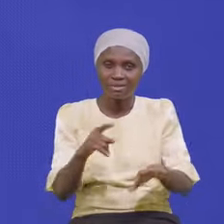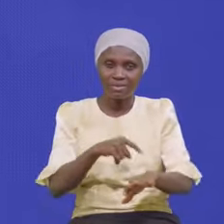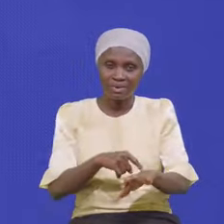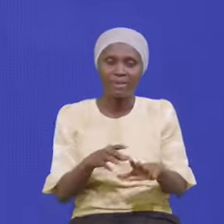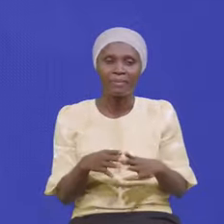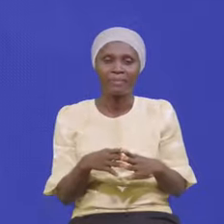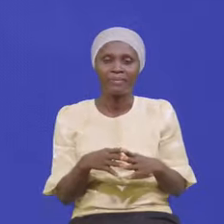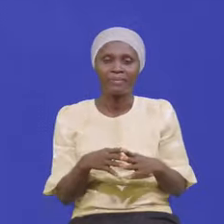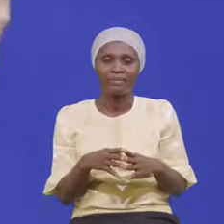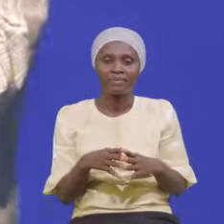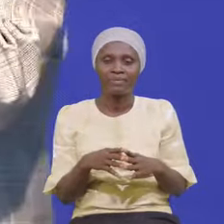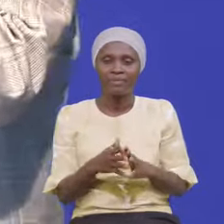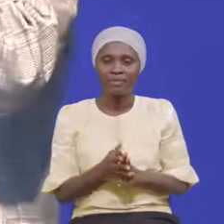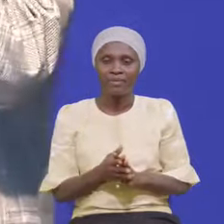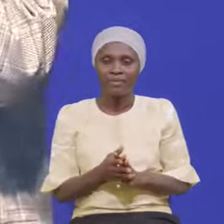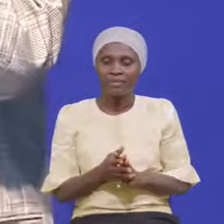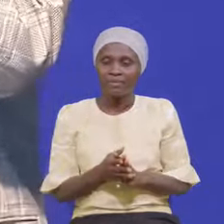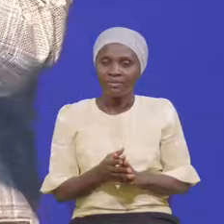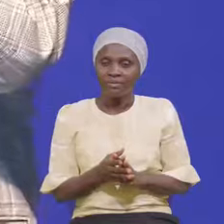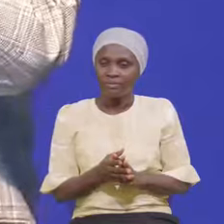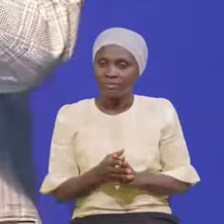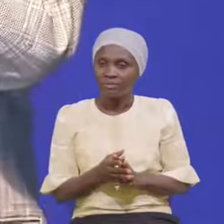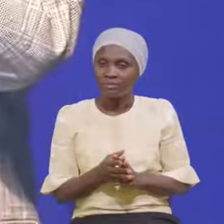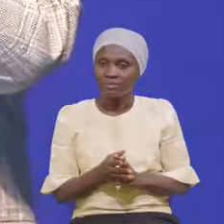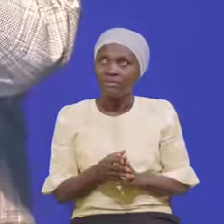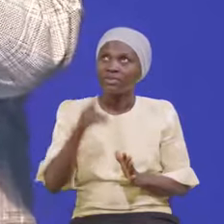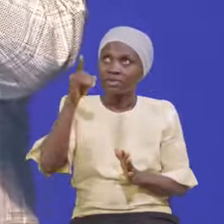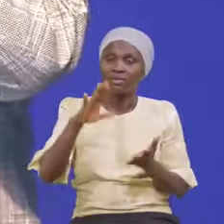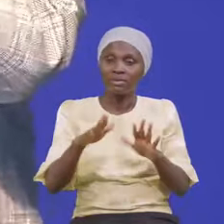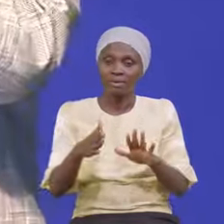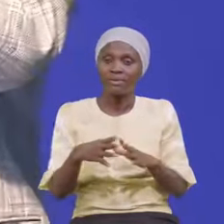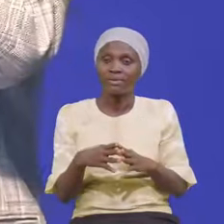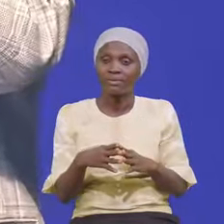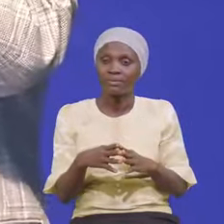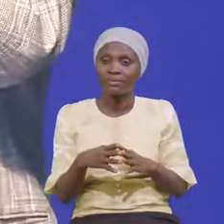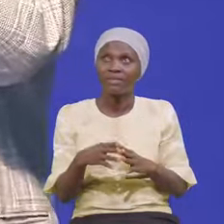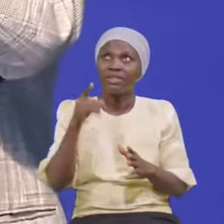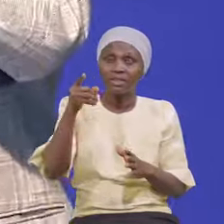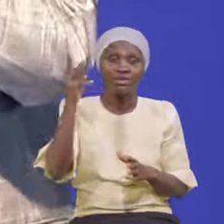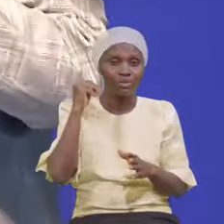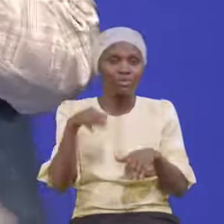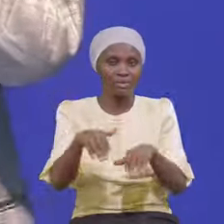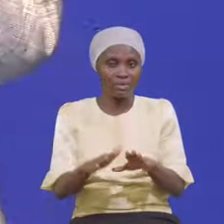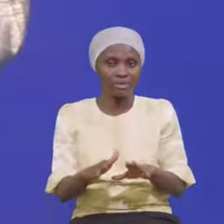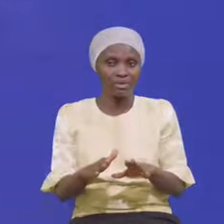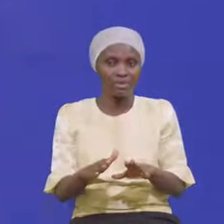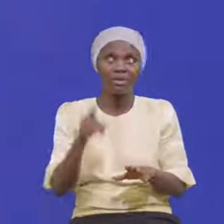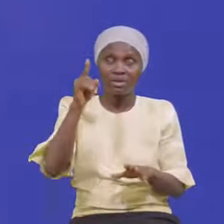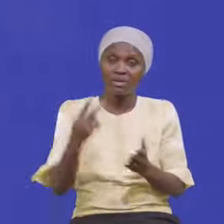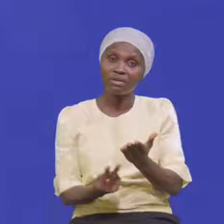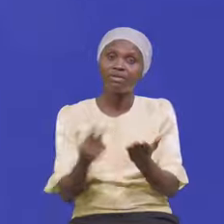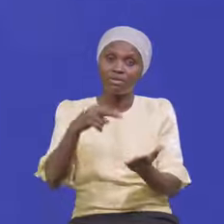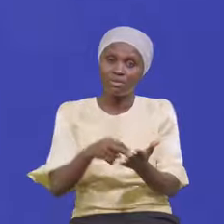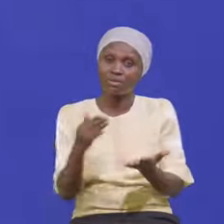కంటే ఎక్కువ మందిగా ఉన్నవారు ఒకేసారి ప్రత్యక్షంగా ఆయన చూచారు. He died ఆయన మరణించారు. He was buried ఆయన భూస్థాపితం